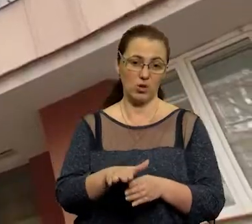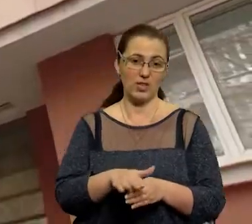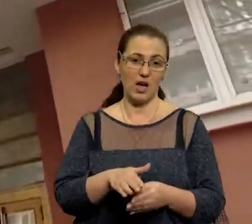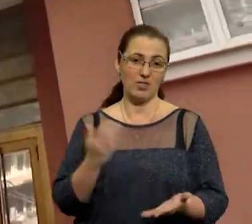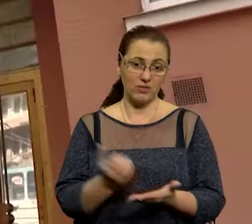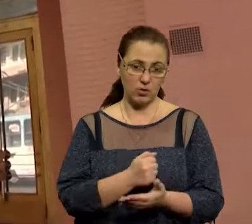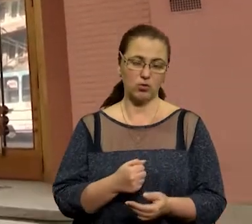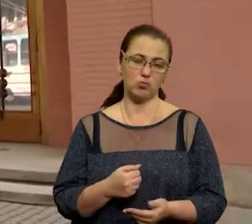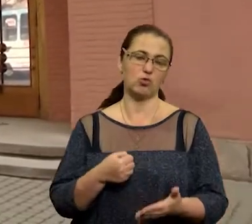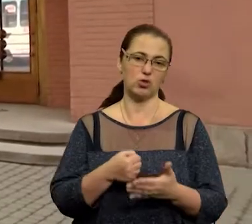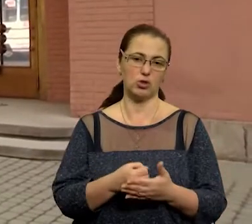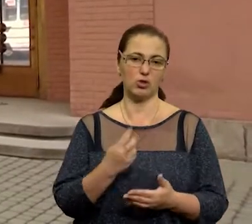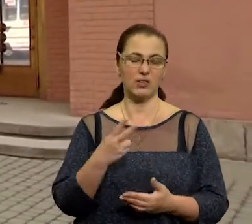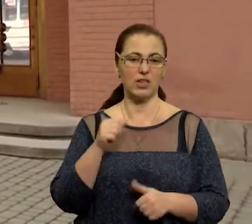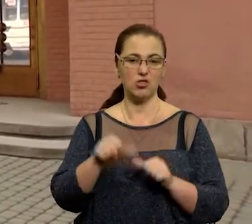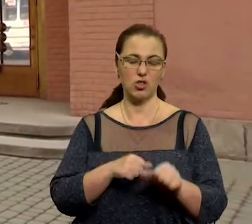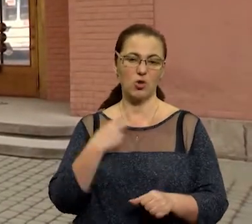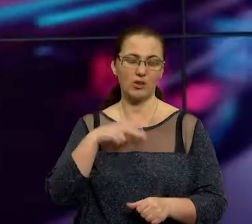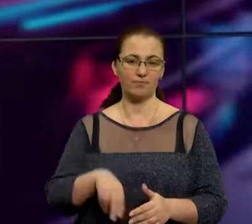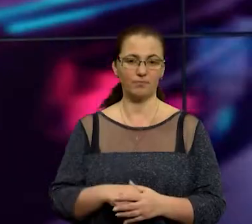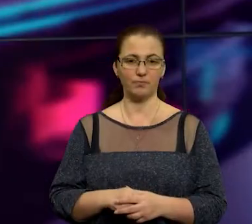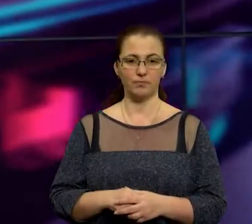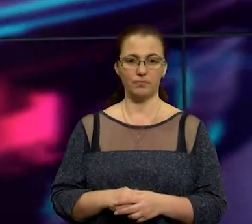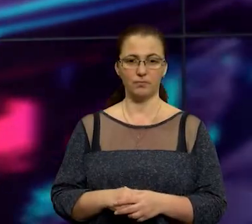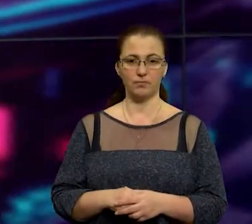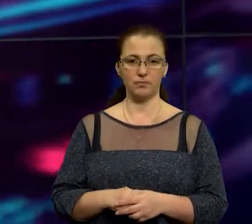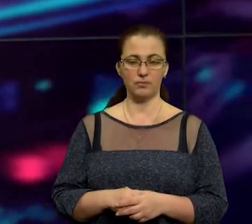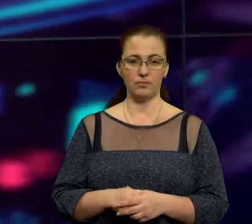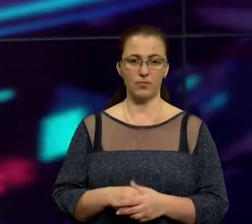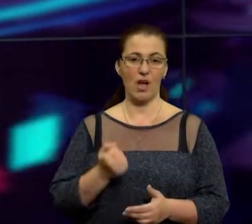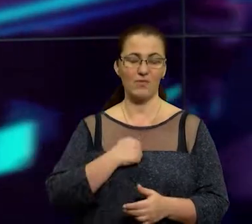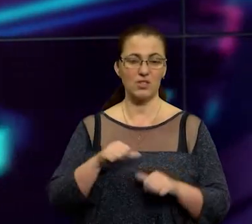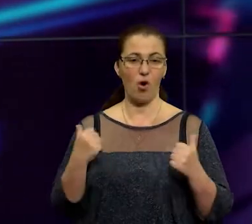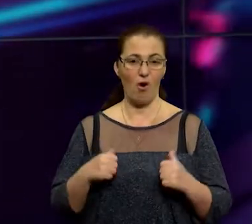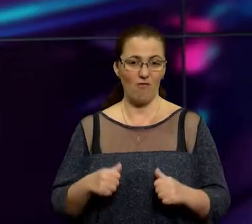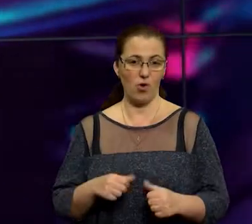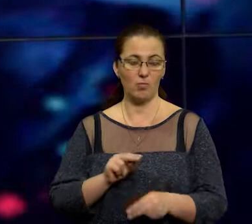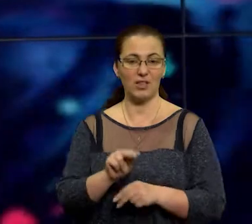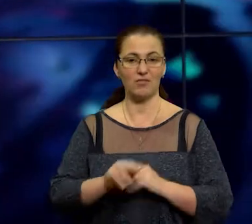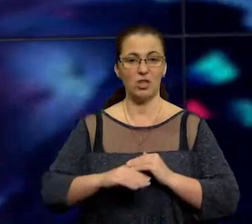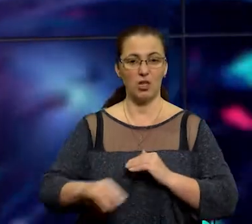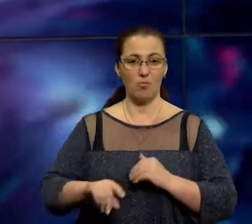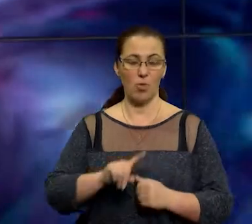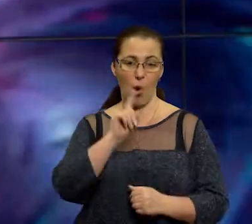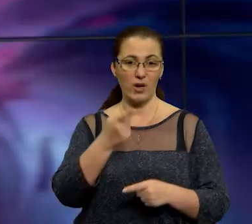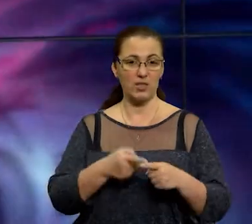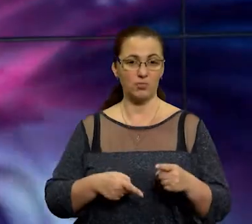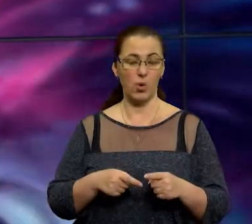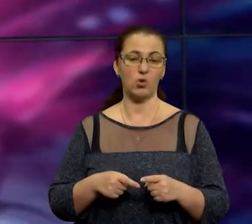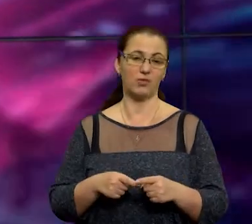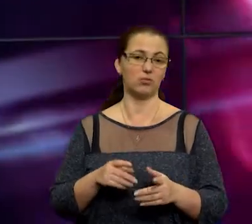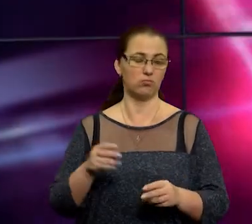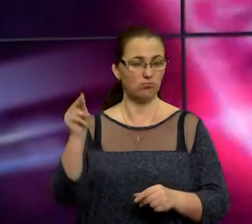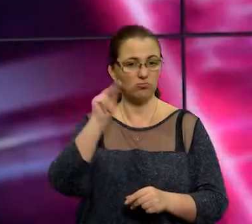волі. Наталія Кулик, Олег Гонтарчук, програма «Очі». Військова форма, навчання на полігоні і півтора року в казармі. Цього тижня у